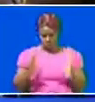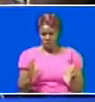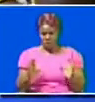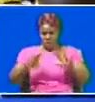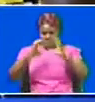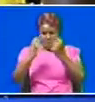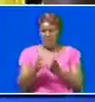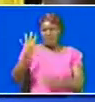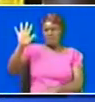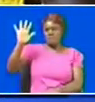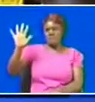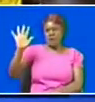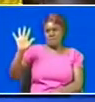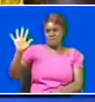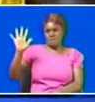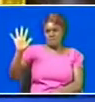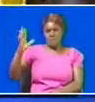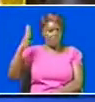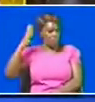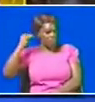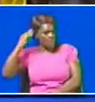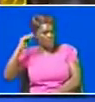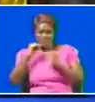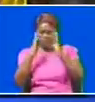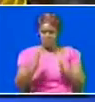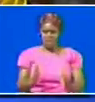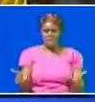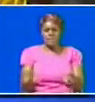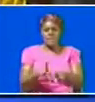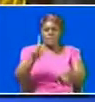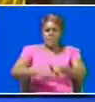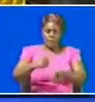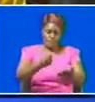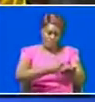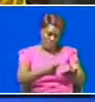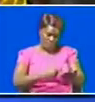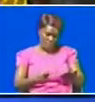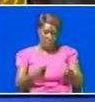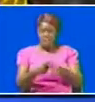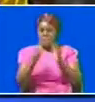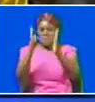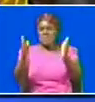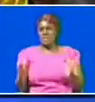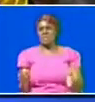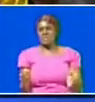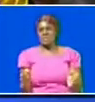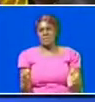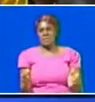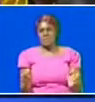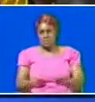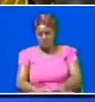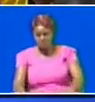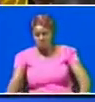katika darasa la 5 ni kuweza kumsikiza mwalimu na wakati huo huo kuandika, ilhali dawati lake ni